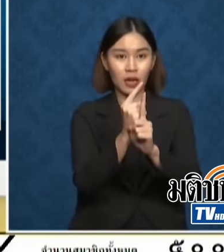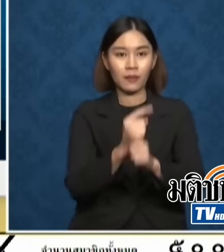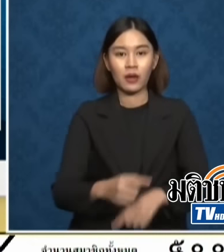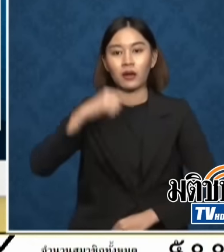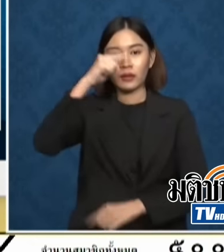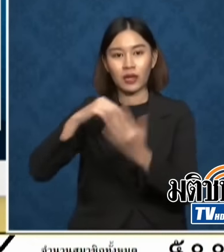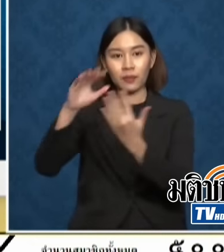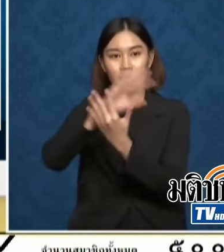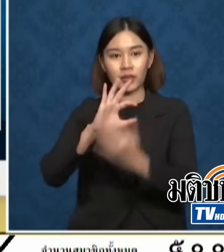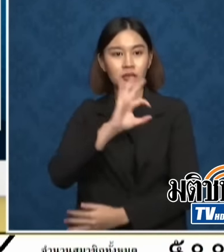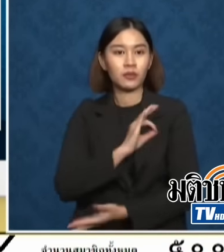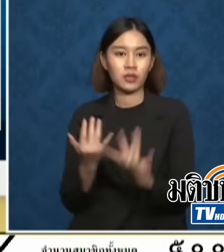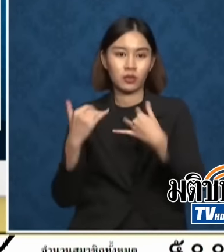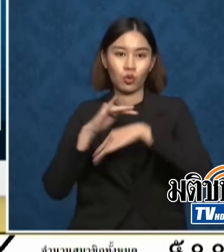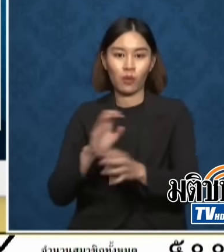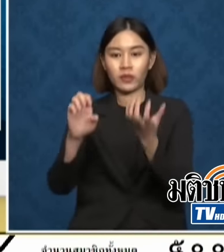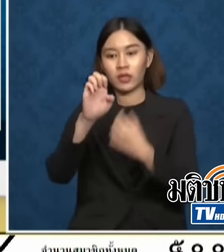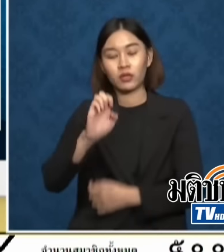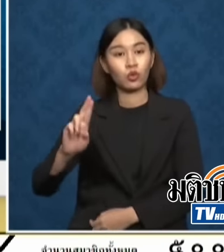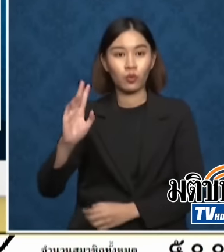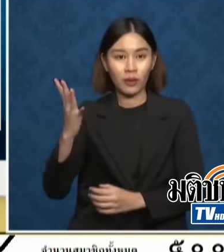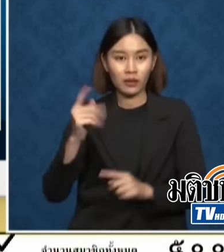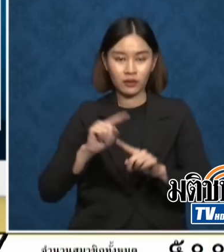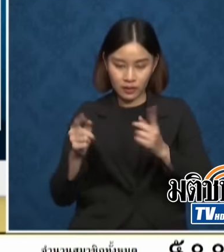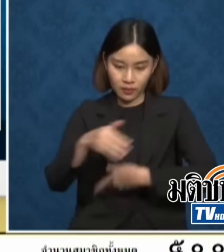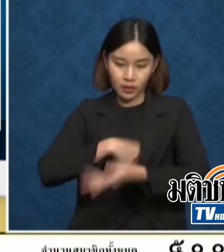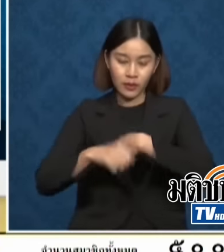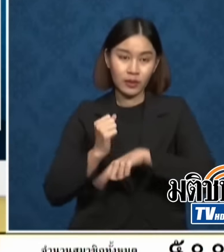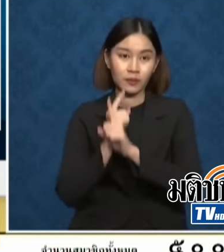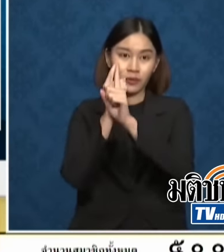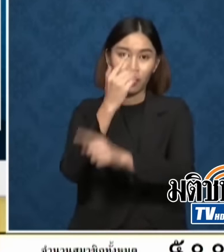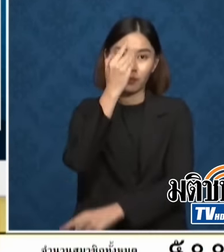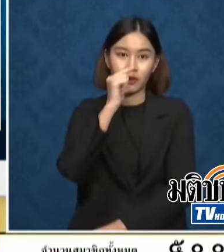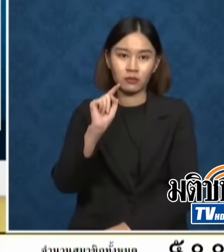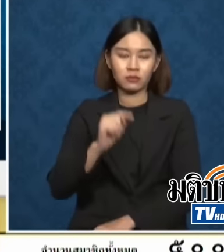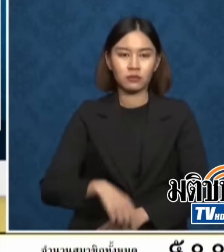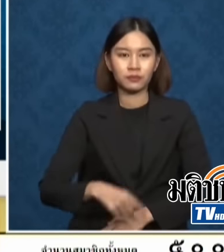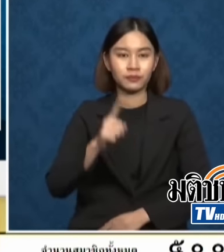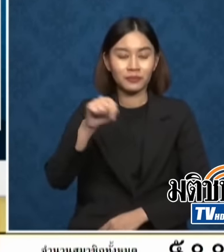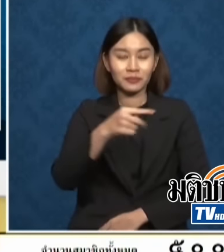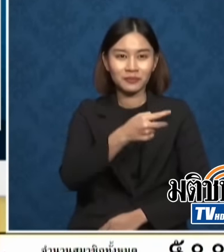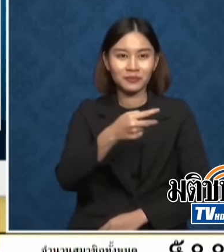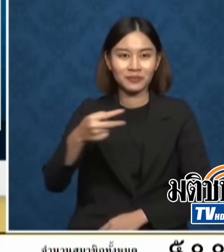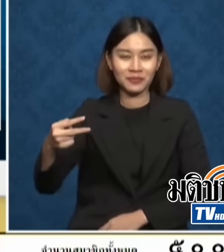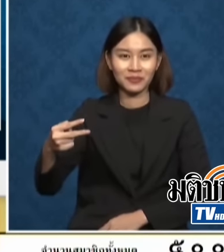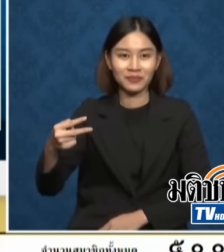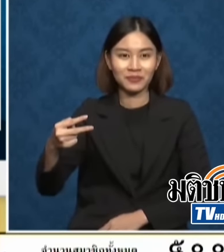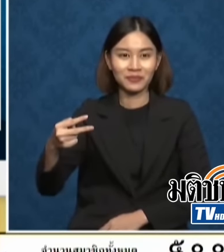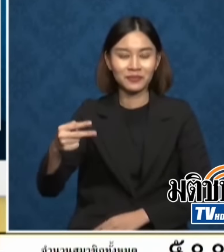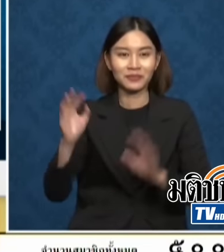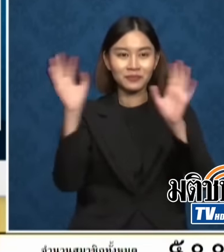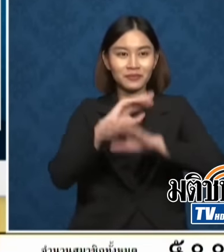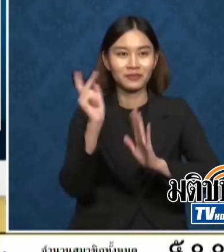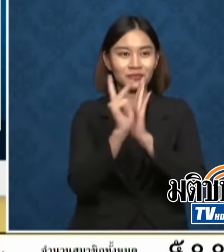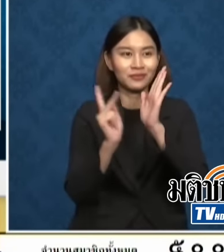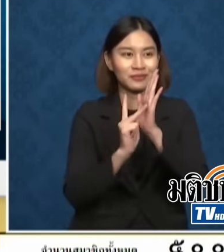ทศไทยไม่ได้เป็นสมาชิกของสหภาพยุโรปแต่ก็ต้องปฏิบัติตามเรียกว่าหลัก Long Arm Jurisdiction เปรียบเสมือนการออกกฎหมายภายใน